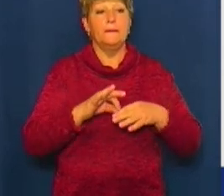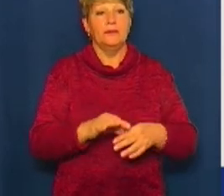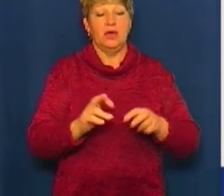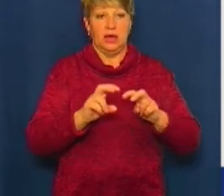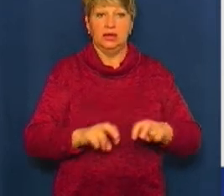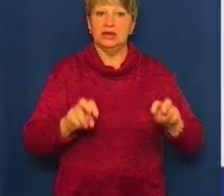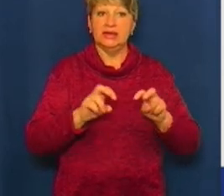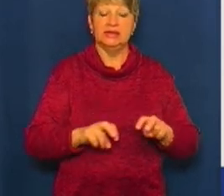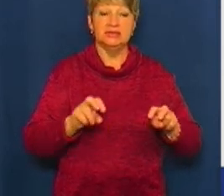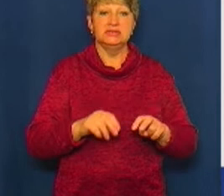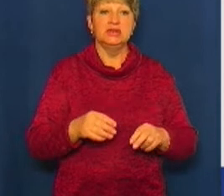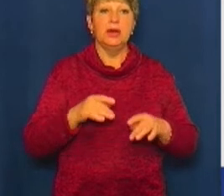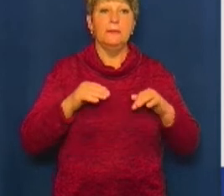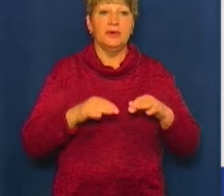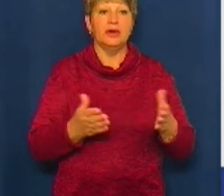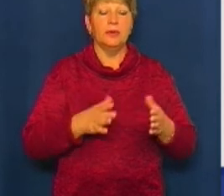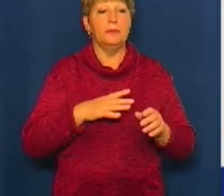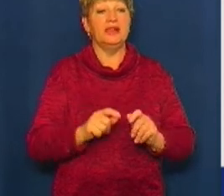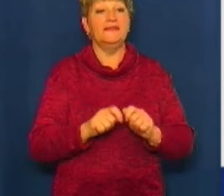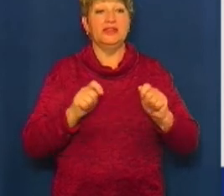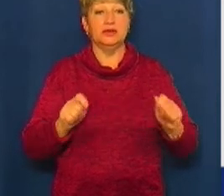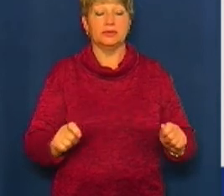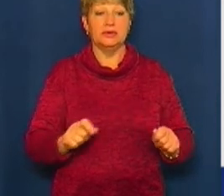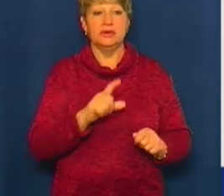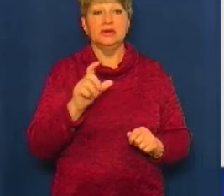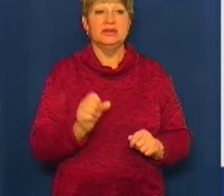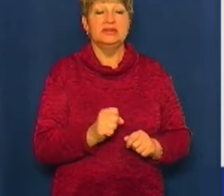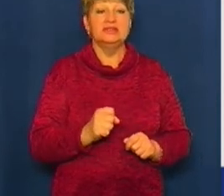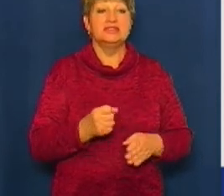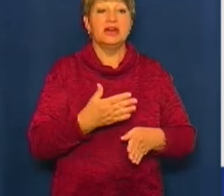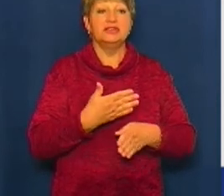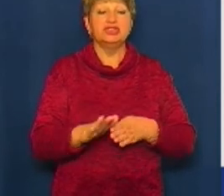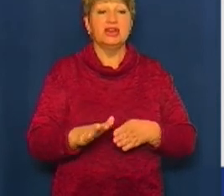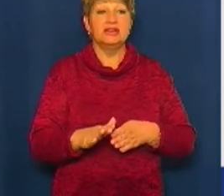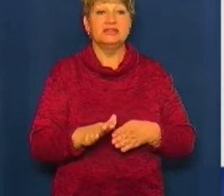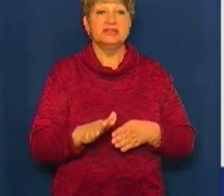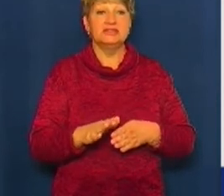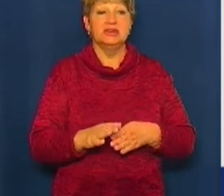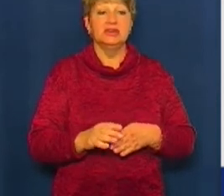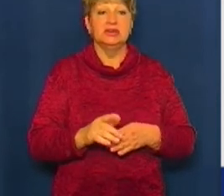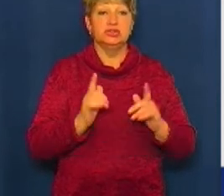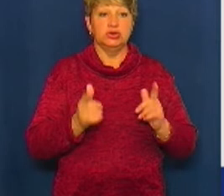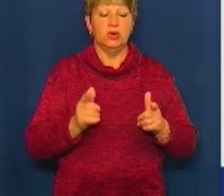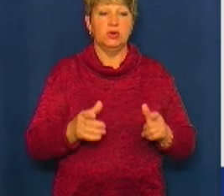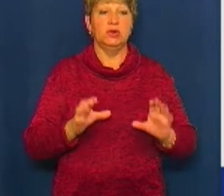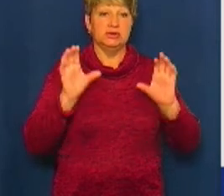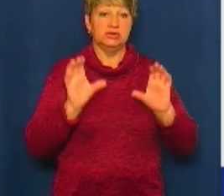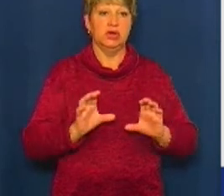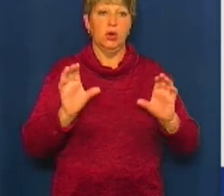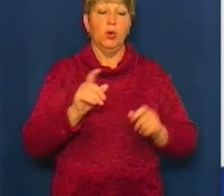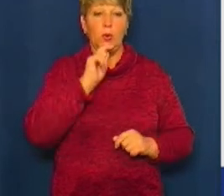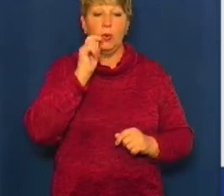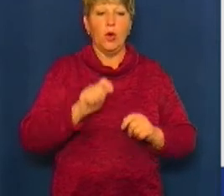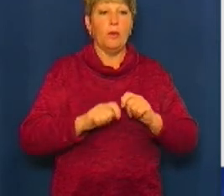розслідування по кримінальному провадженню, яке було відкрито за частиною 1 статті 325 Кримінального кодексу України за порушення санітарних